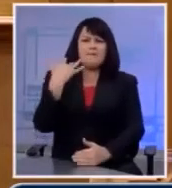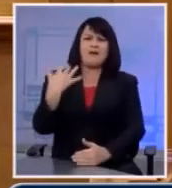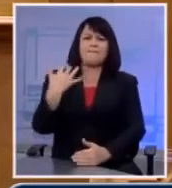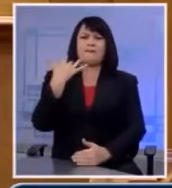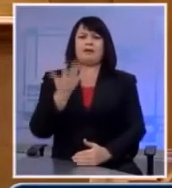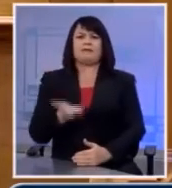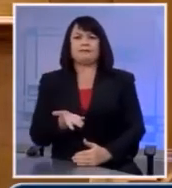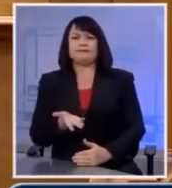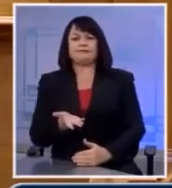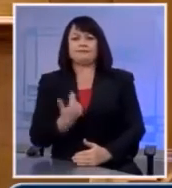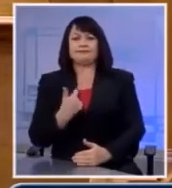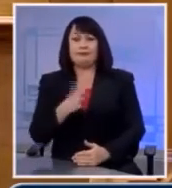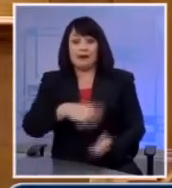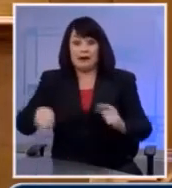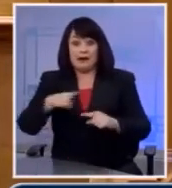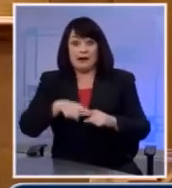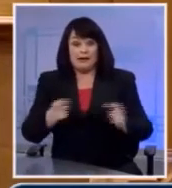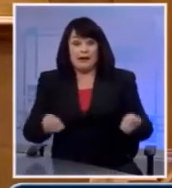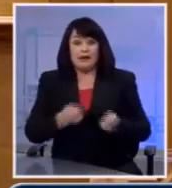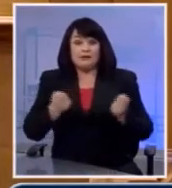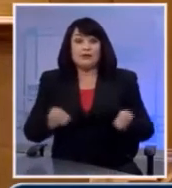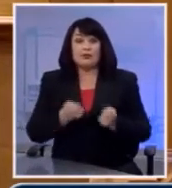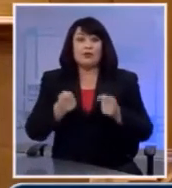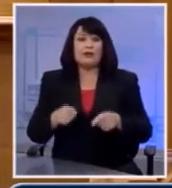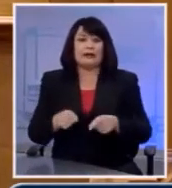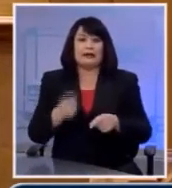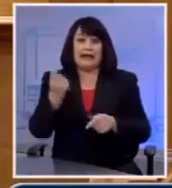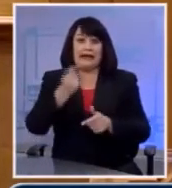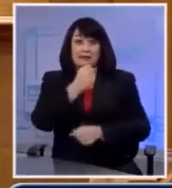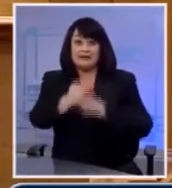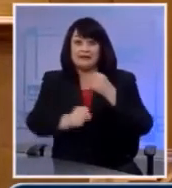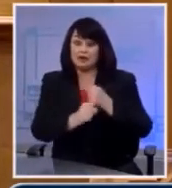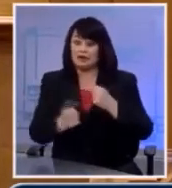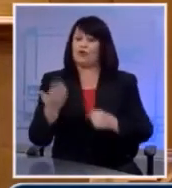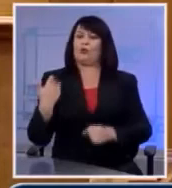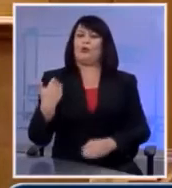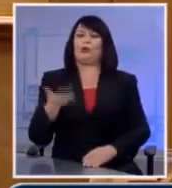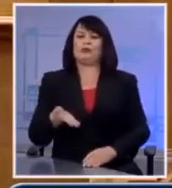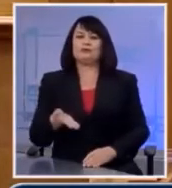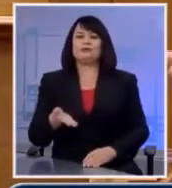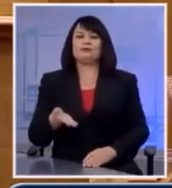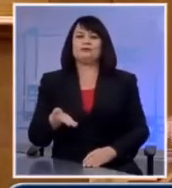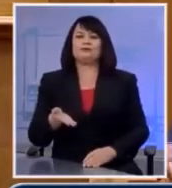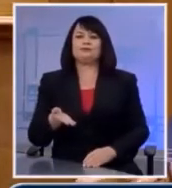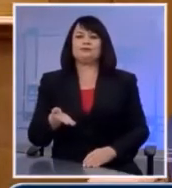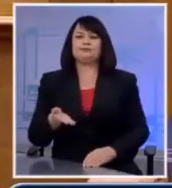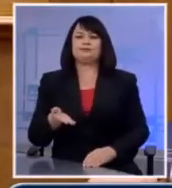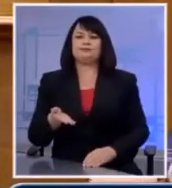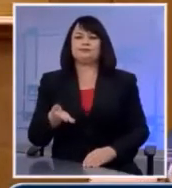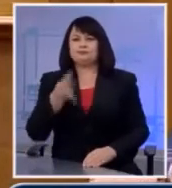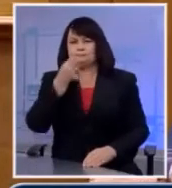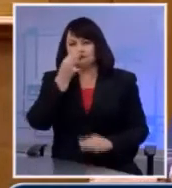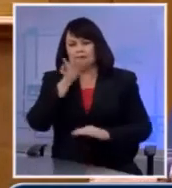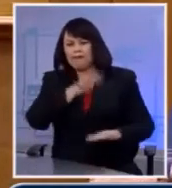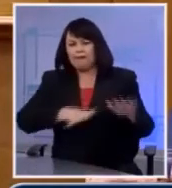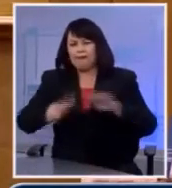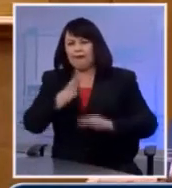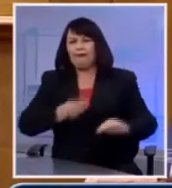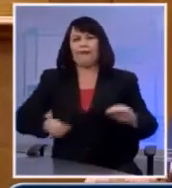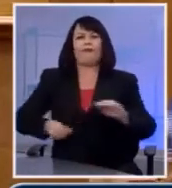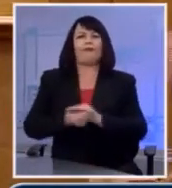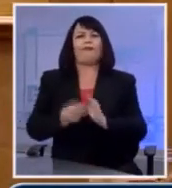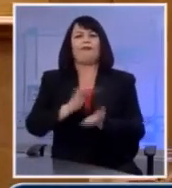Αυτό που συντελείται στη χώρα 1,5 χρόνο τώρα από την πλευρά της διαπλοκής και του μηδιακού